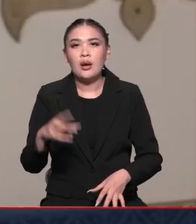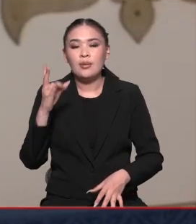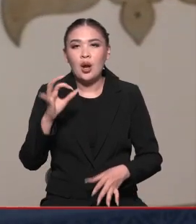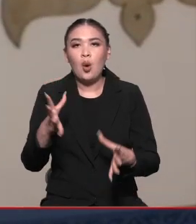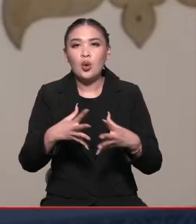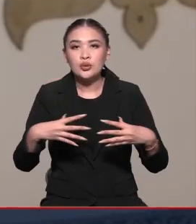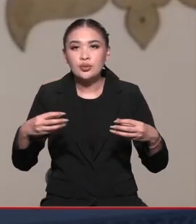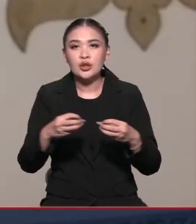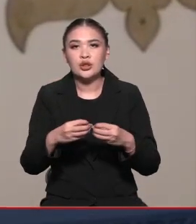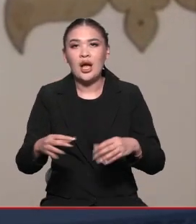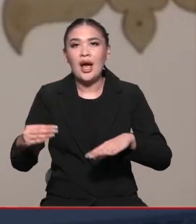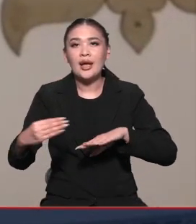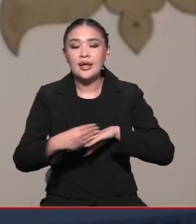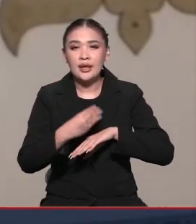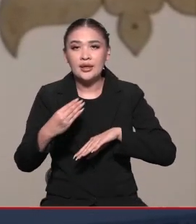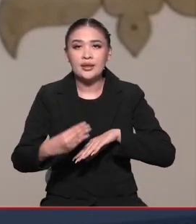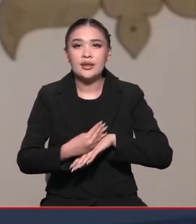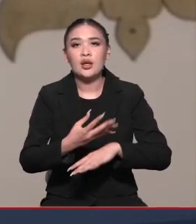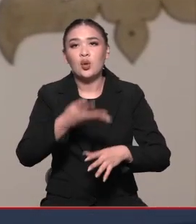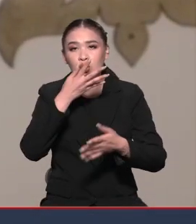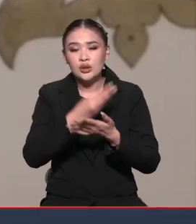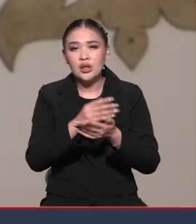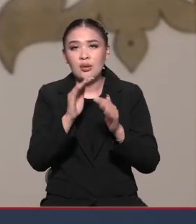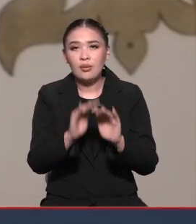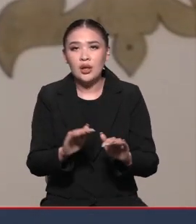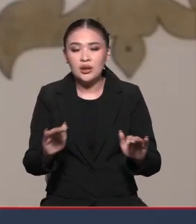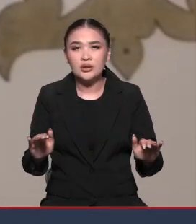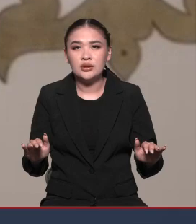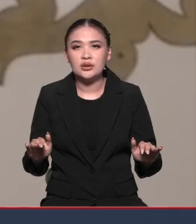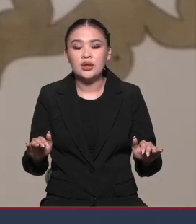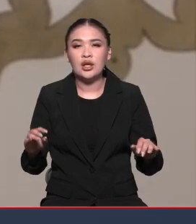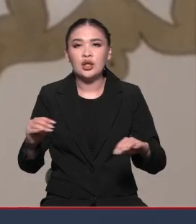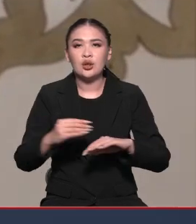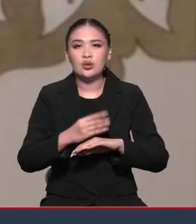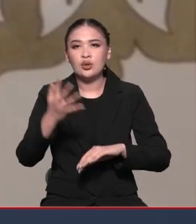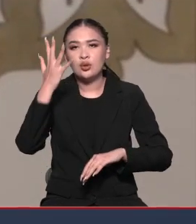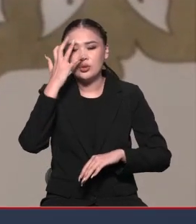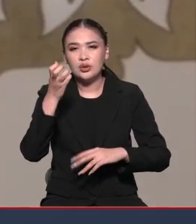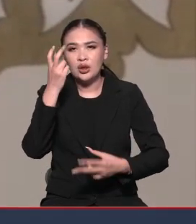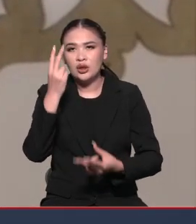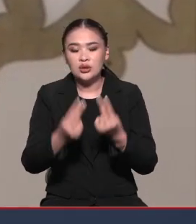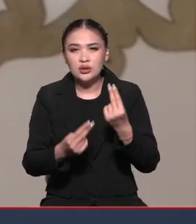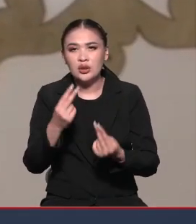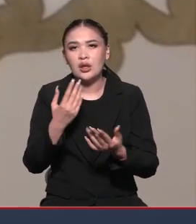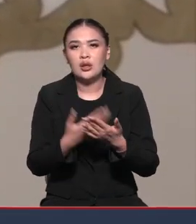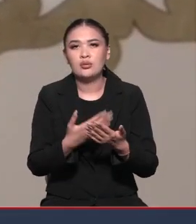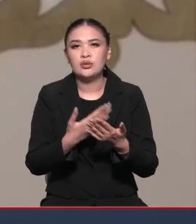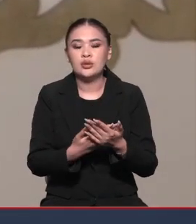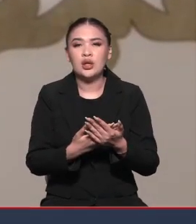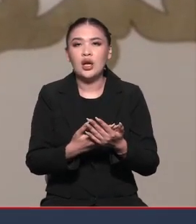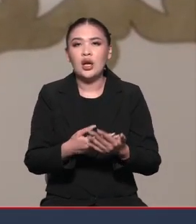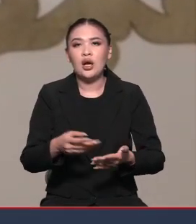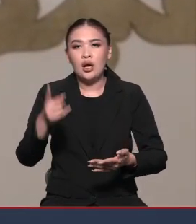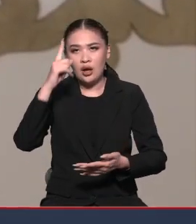жағынан әйелінің, өзінің баласы және күйеуінің құмар ойынға құштарлығы туралы хабарлама